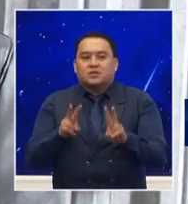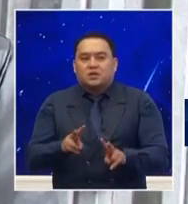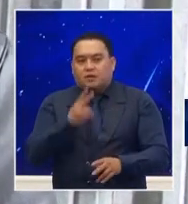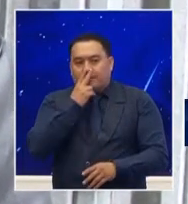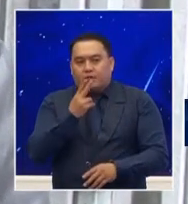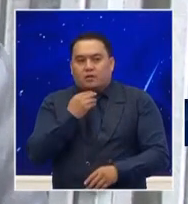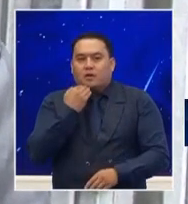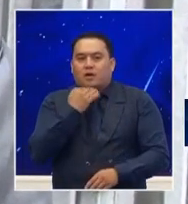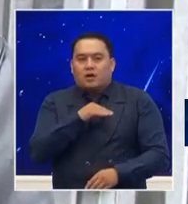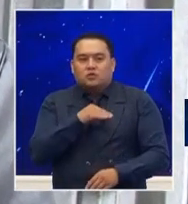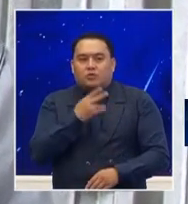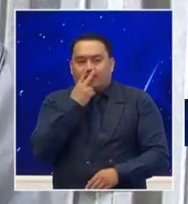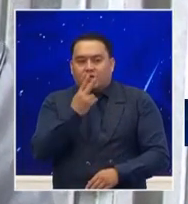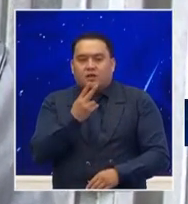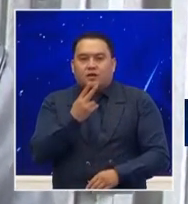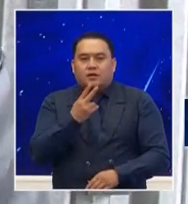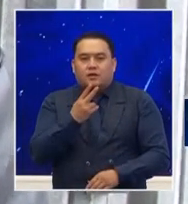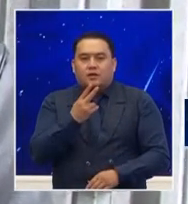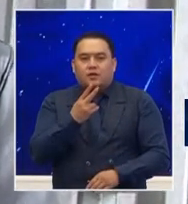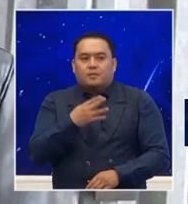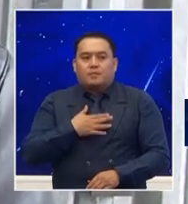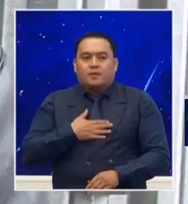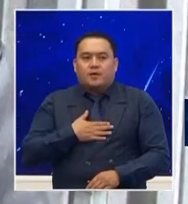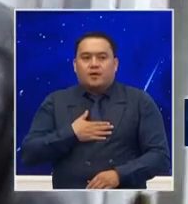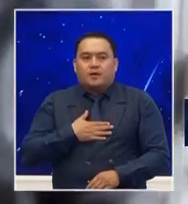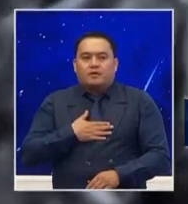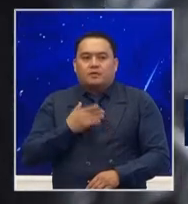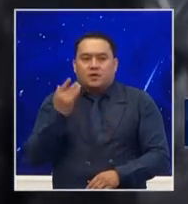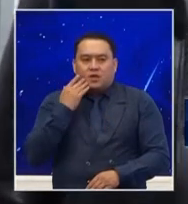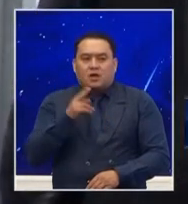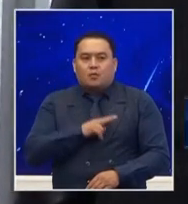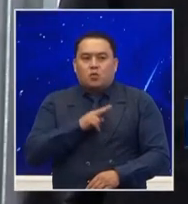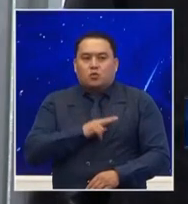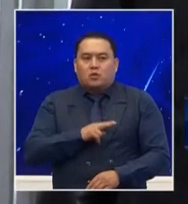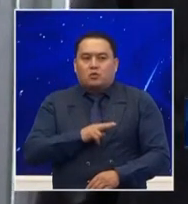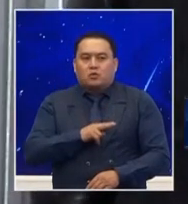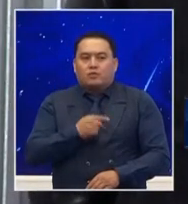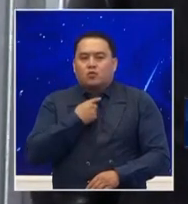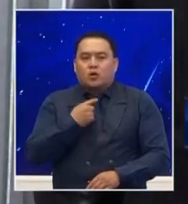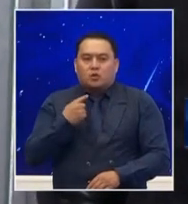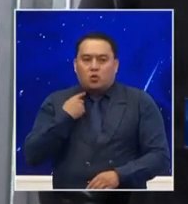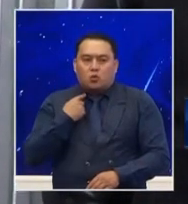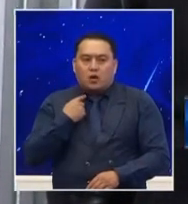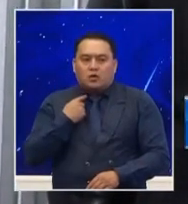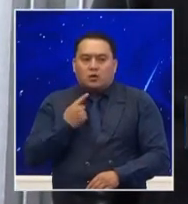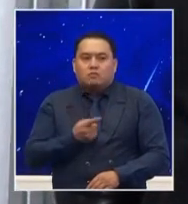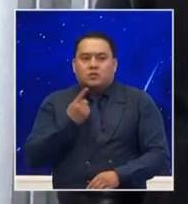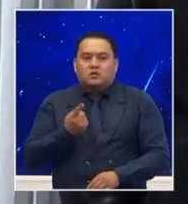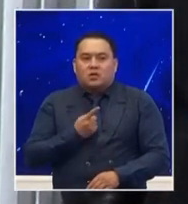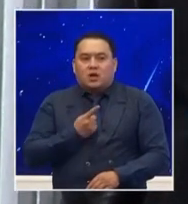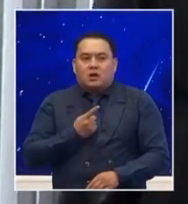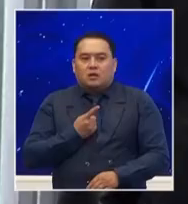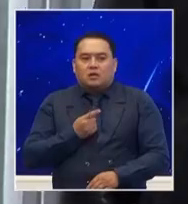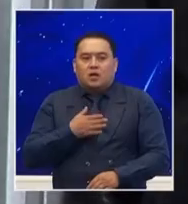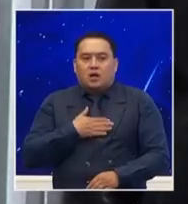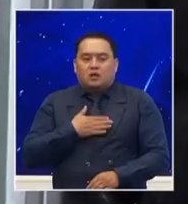хорошее качество. Мы видели цеха, они все работают именно талдыкурганские мастера,